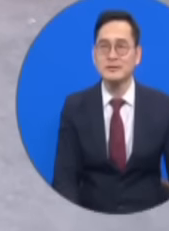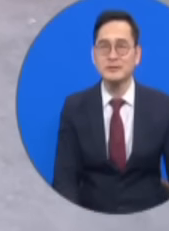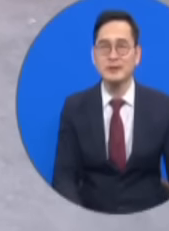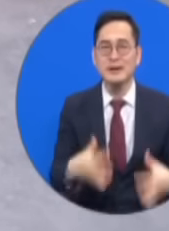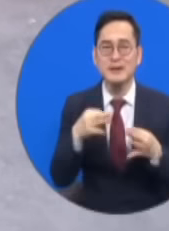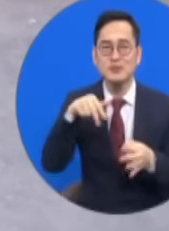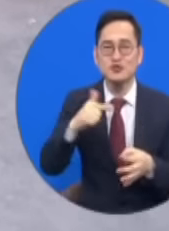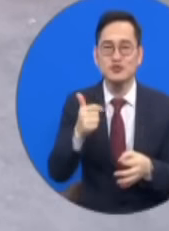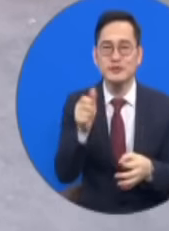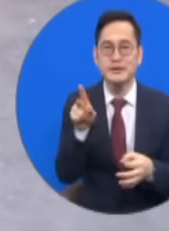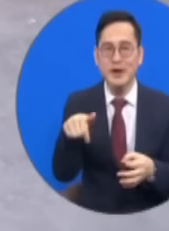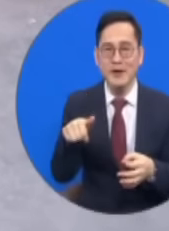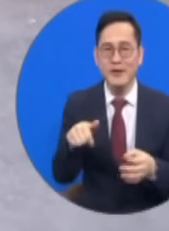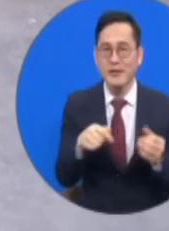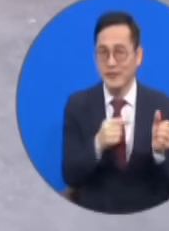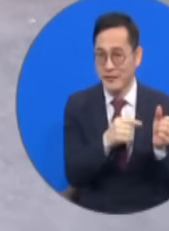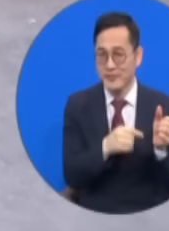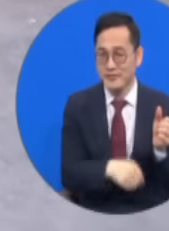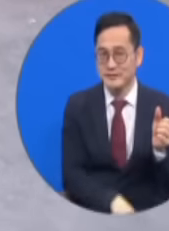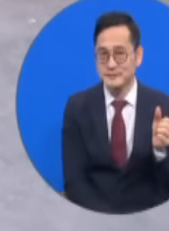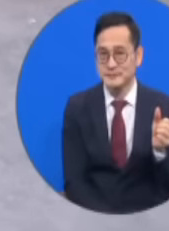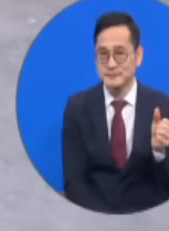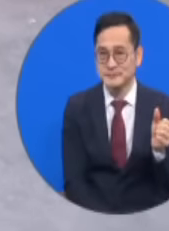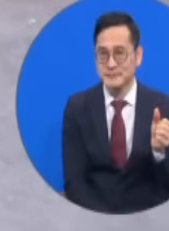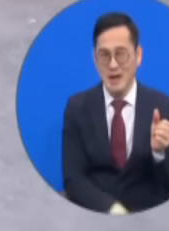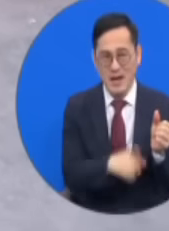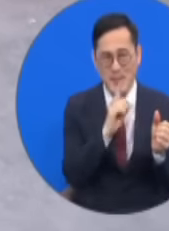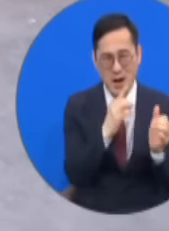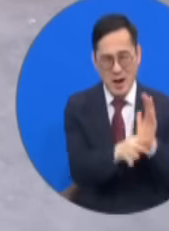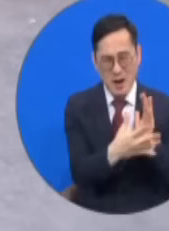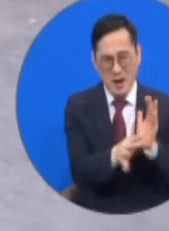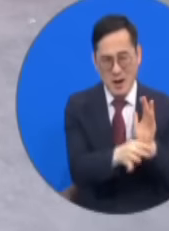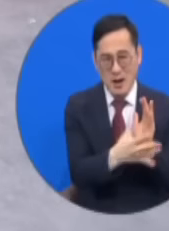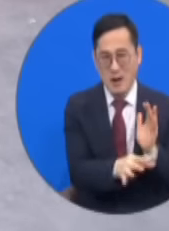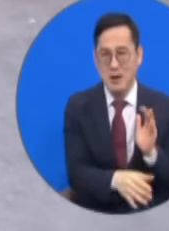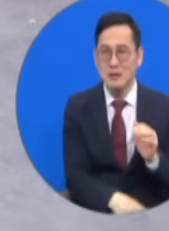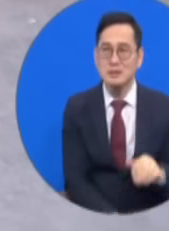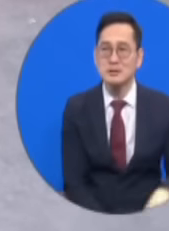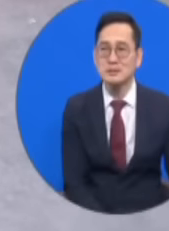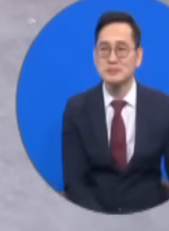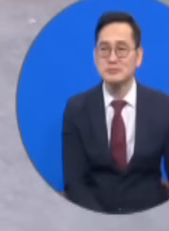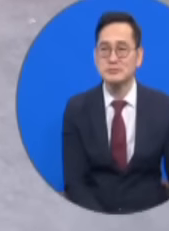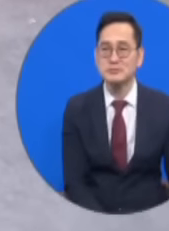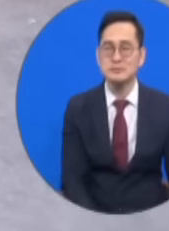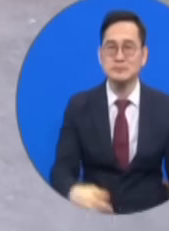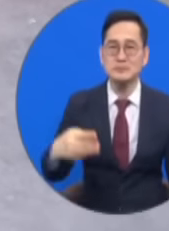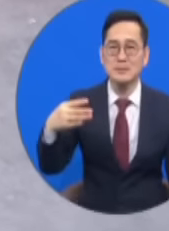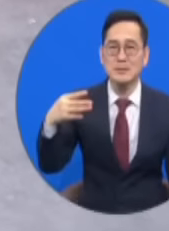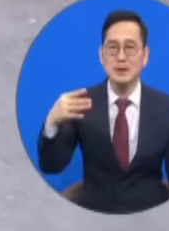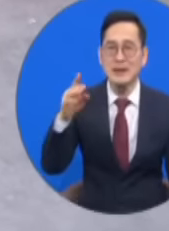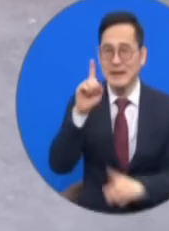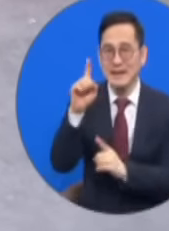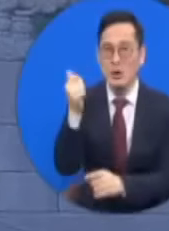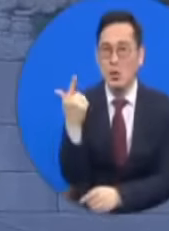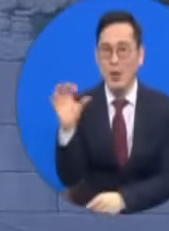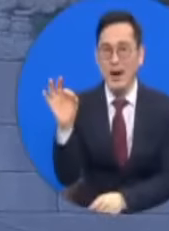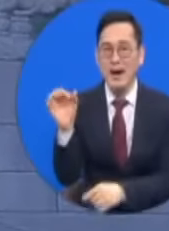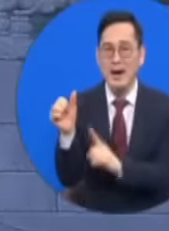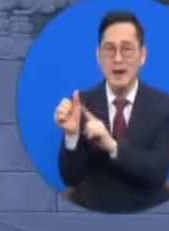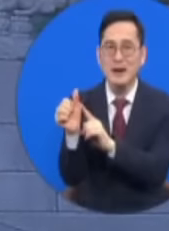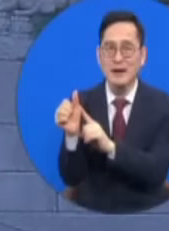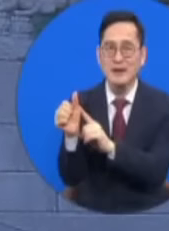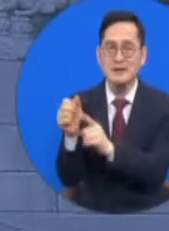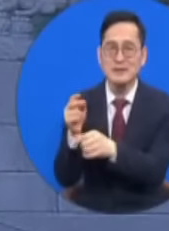김준혁 후보의 이른바 막말 논란, 또 다른 막말 논란이 불거졌습니다. 퇴계 이황 선생에 대해서도